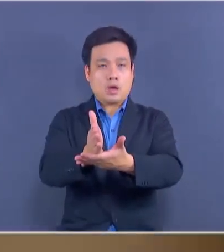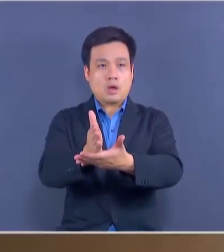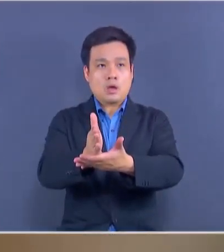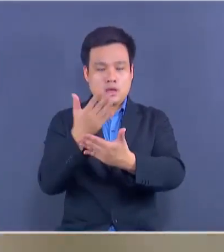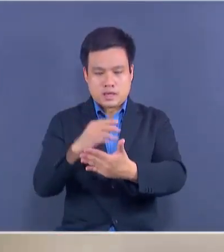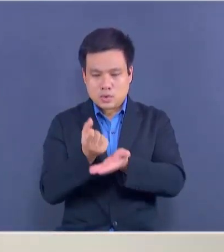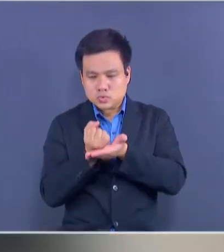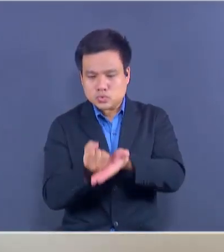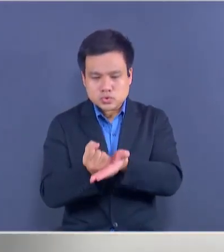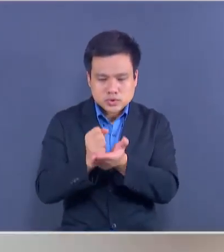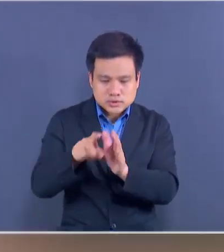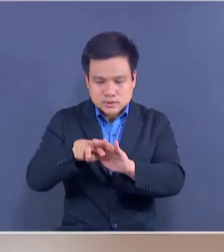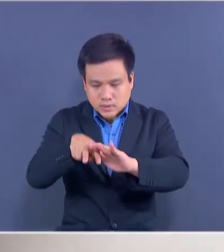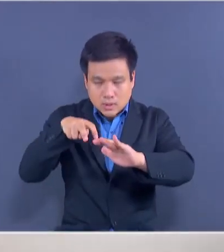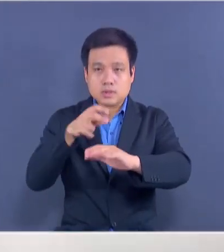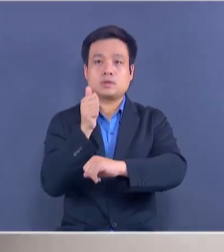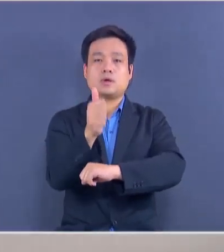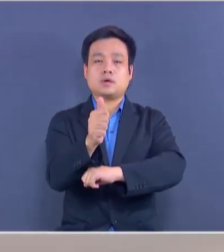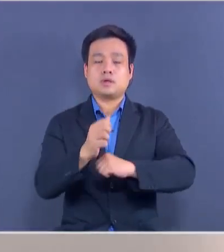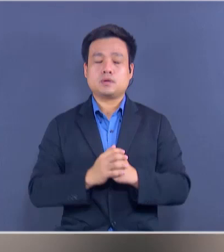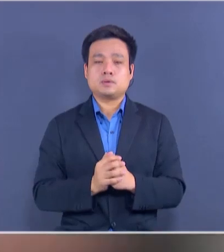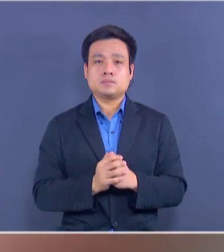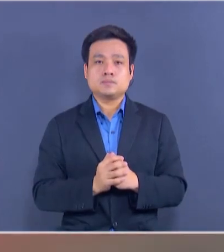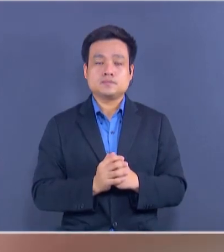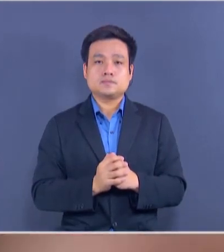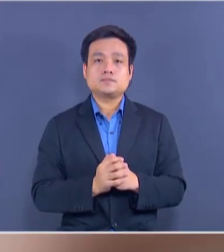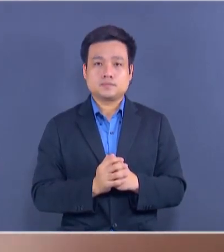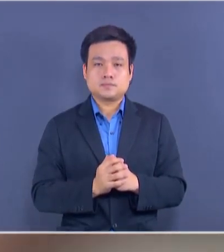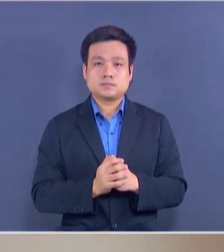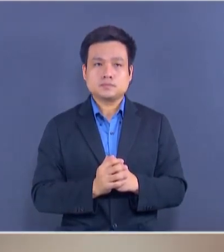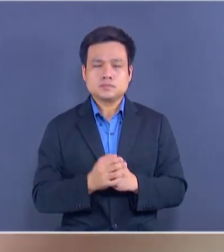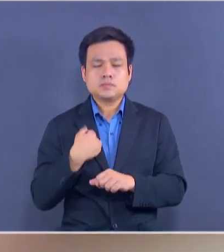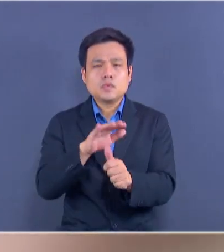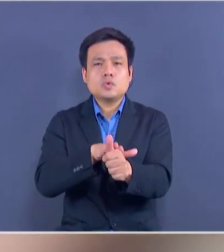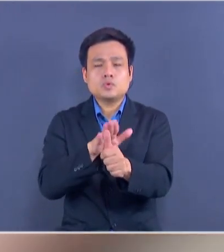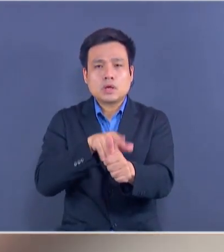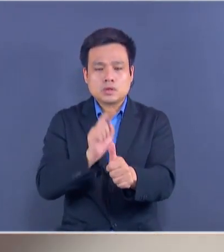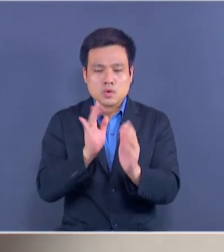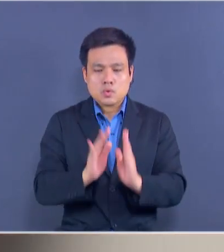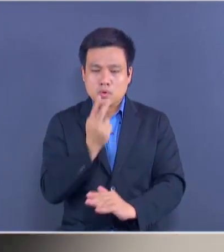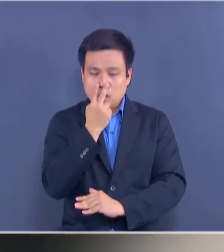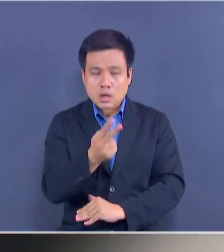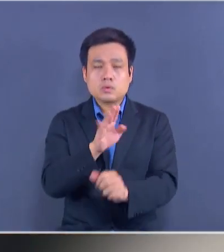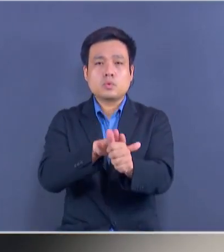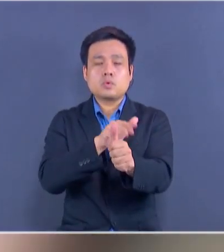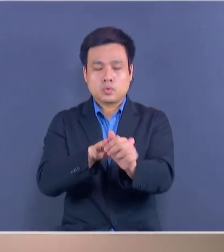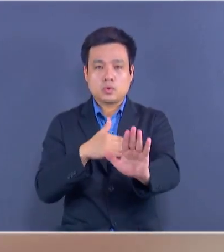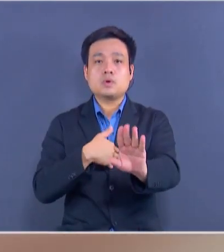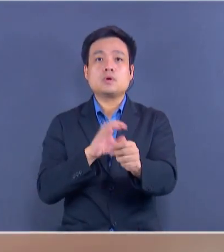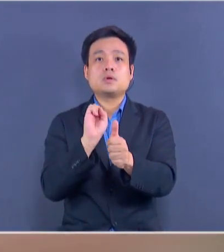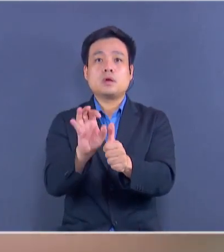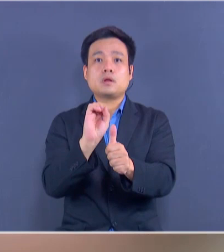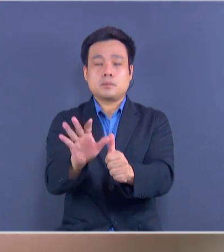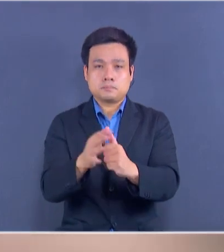เอาเท้าน้องที่ถูกหนีบออกมาได ้ครับ ชาวเน็ตที่เห็นคลิปนี้ต่างก็สงสารน้องคนนี้ค่ะแล้วก็ให้คําแนะนําบอกเอาล่ะ